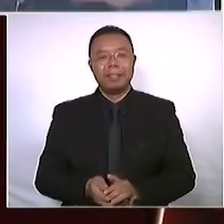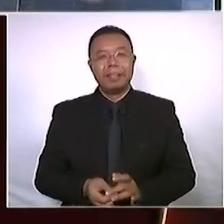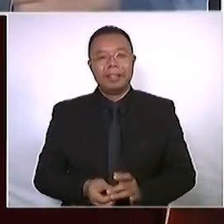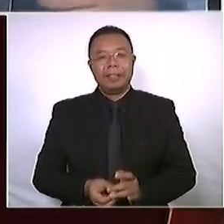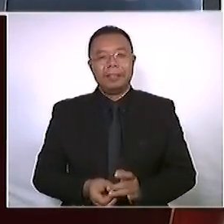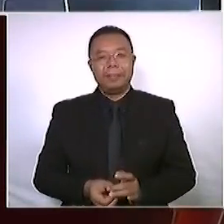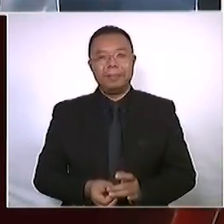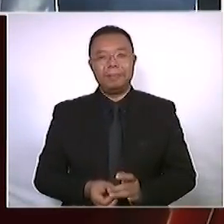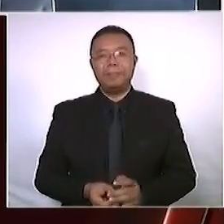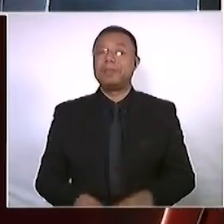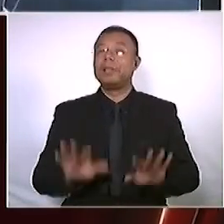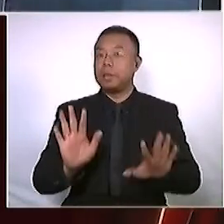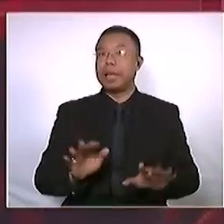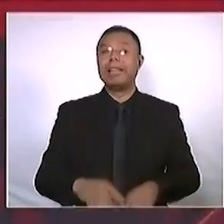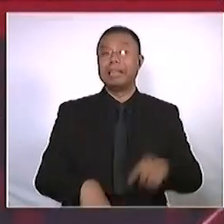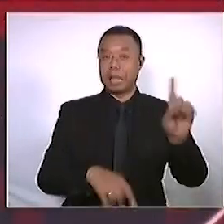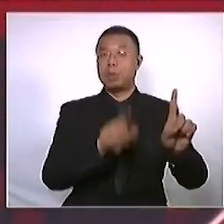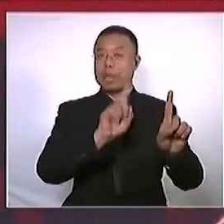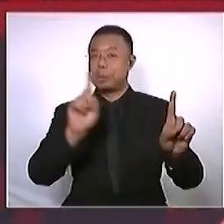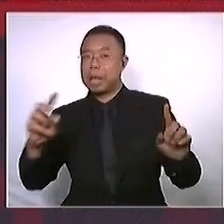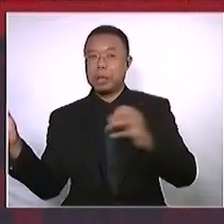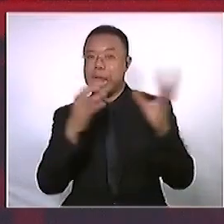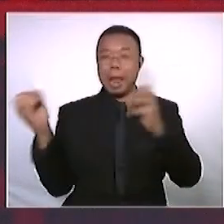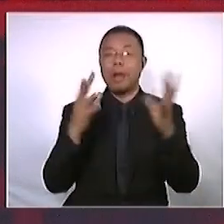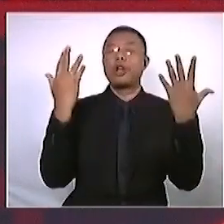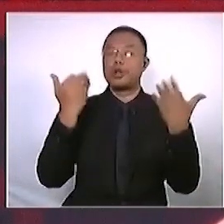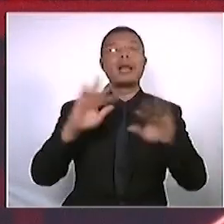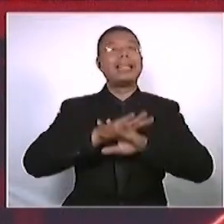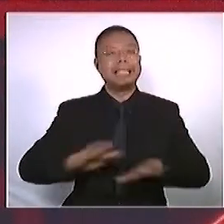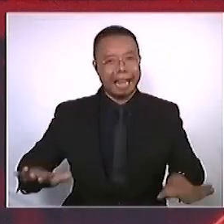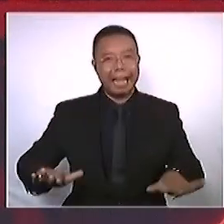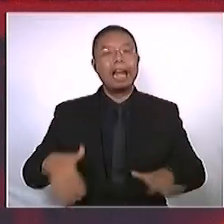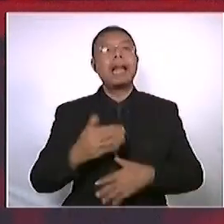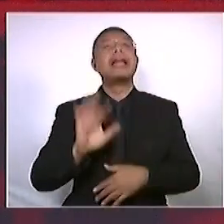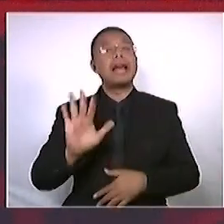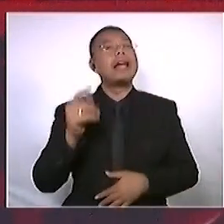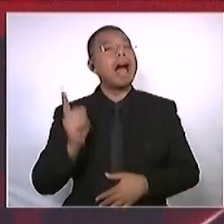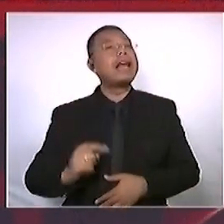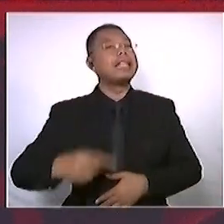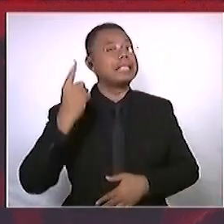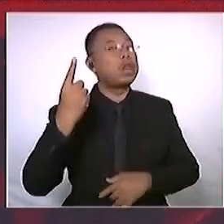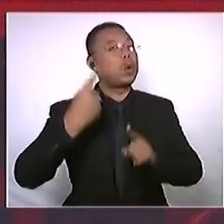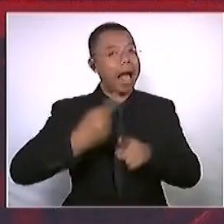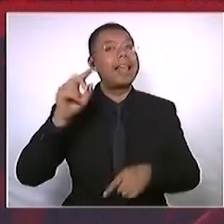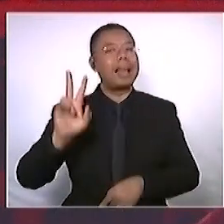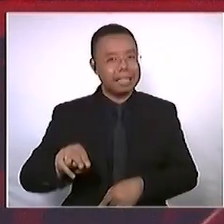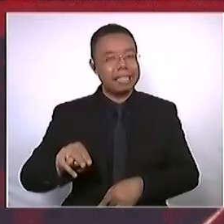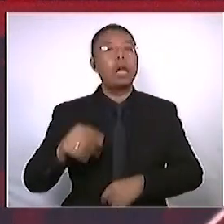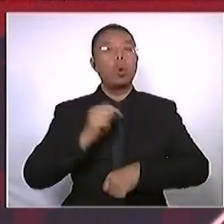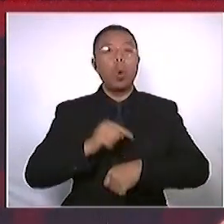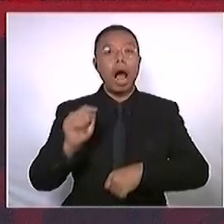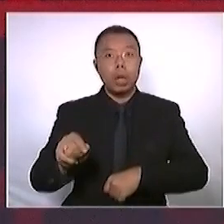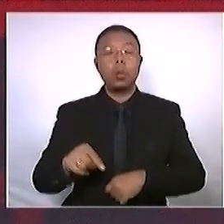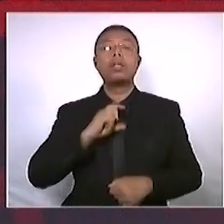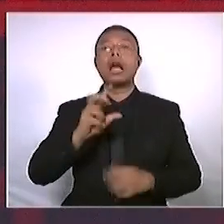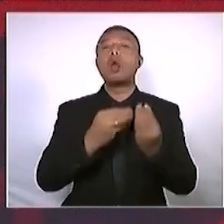ini one on one sesi pertama sudah lewat masih ada satu segmen lagi ketika